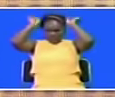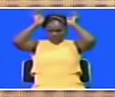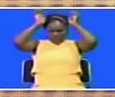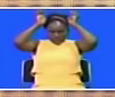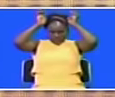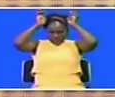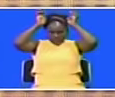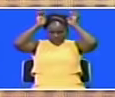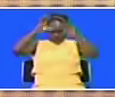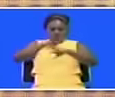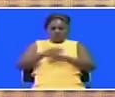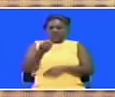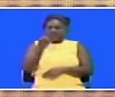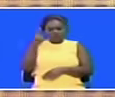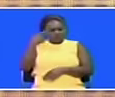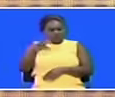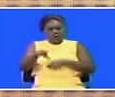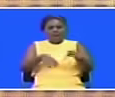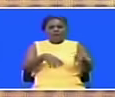ili kusaka lishe kwa mifugo wao.